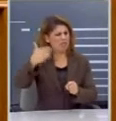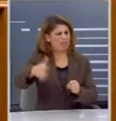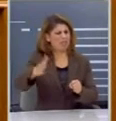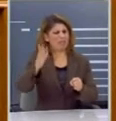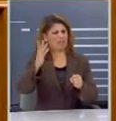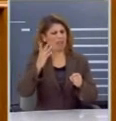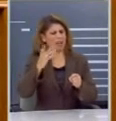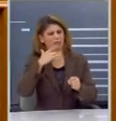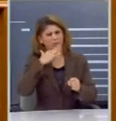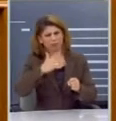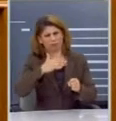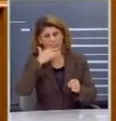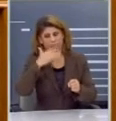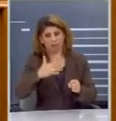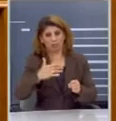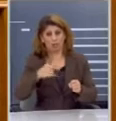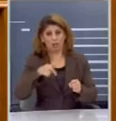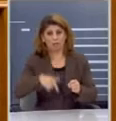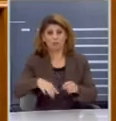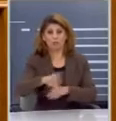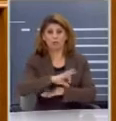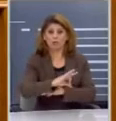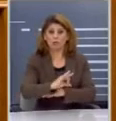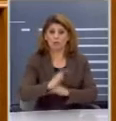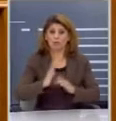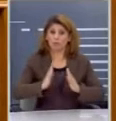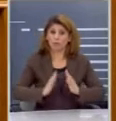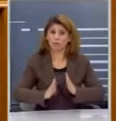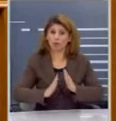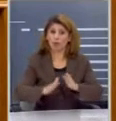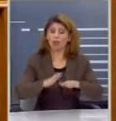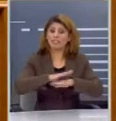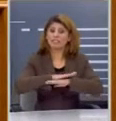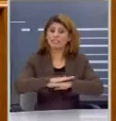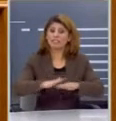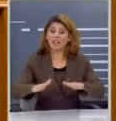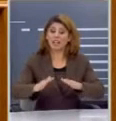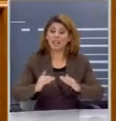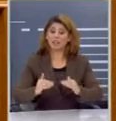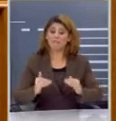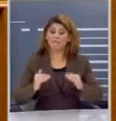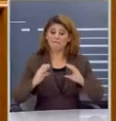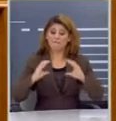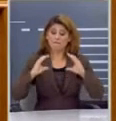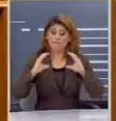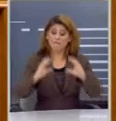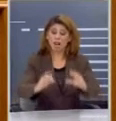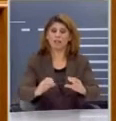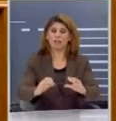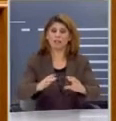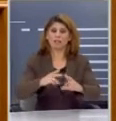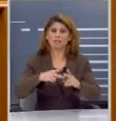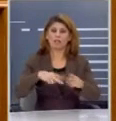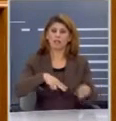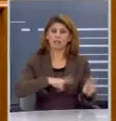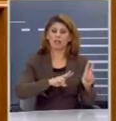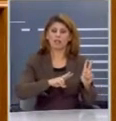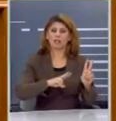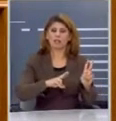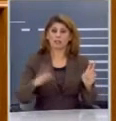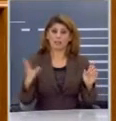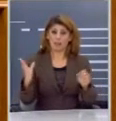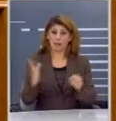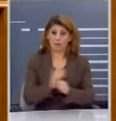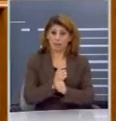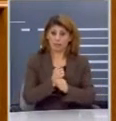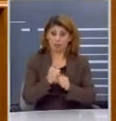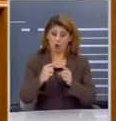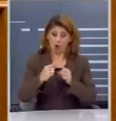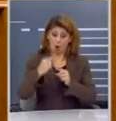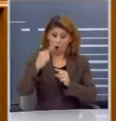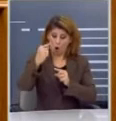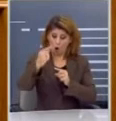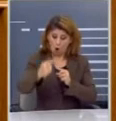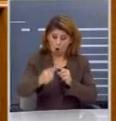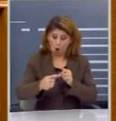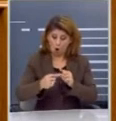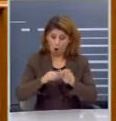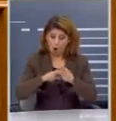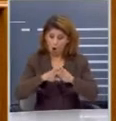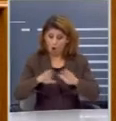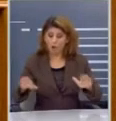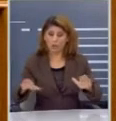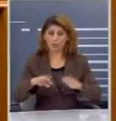Δημοκρατίας, προχωρά προς την τελική φάση της υλοποίησης του. Και η επιτυχής ολοκλήρωση του σχεδίου